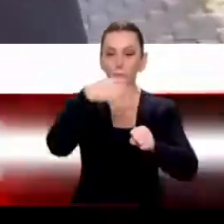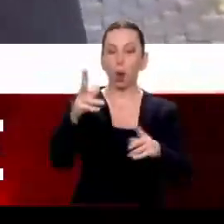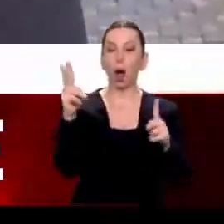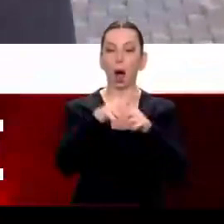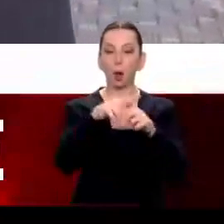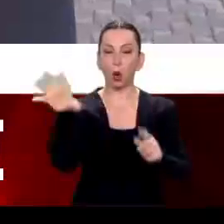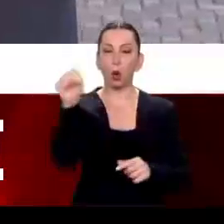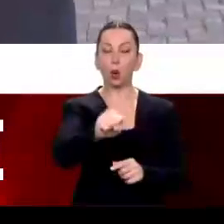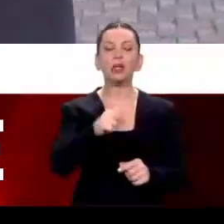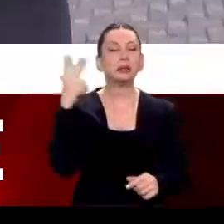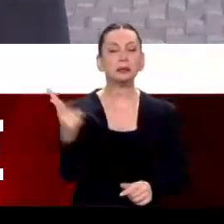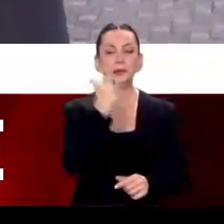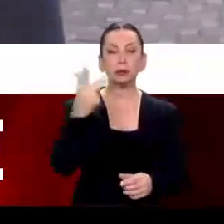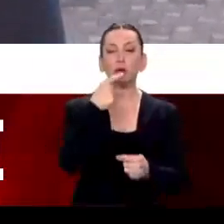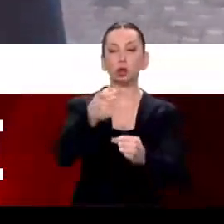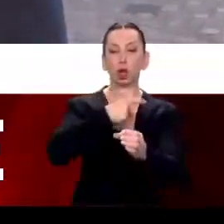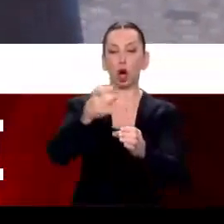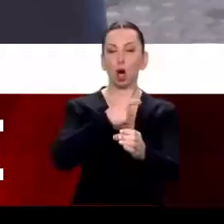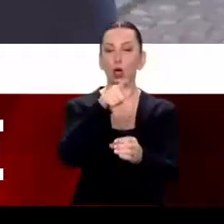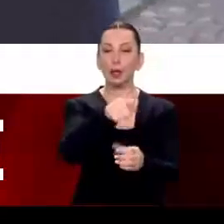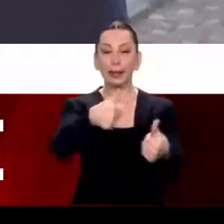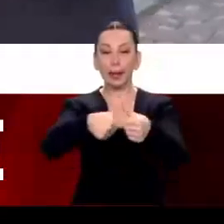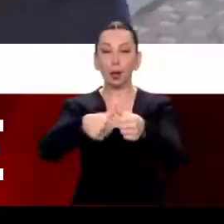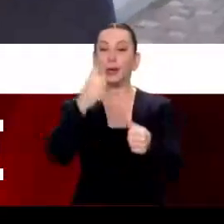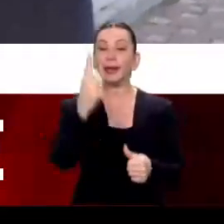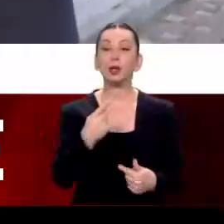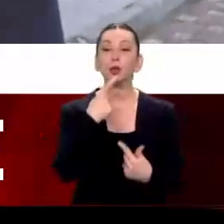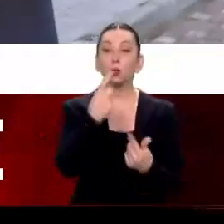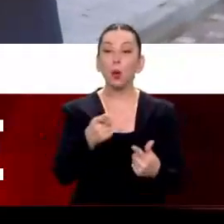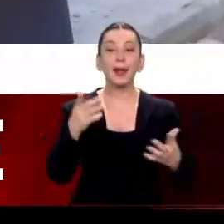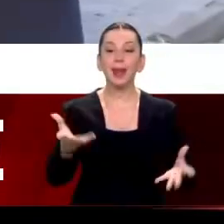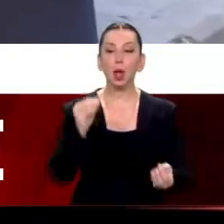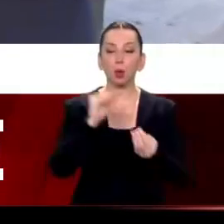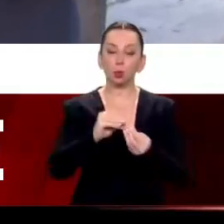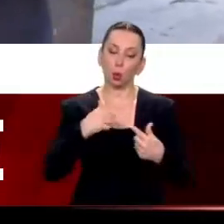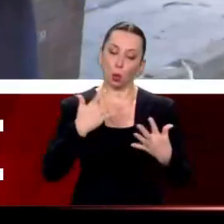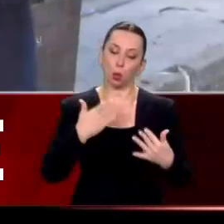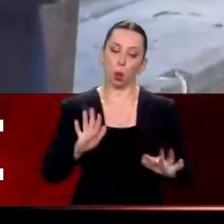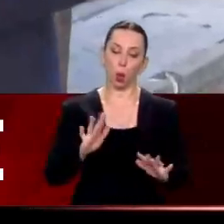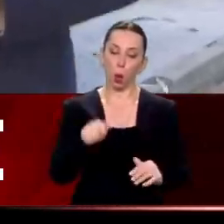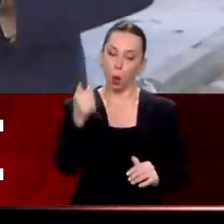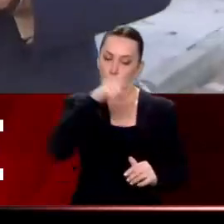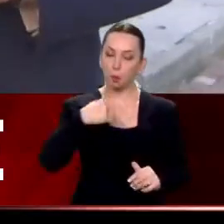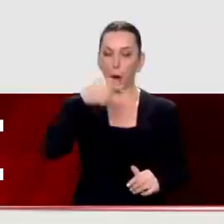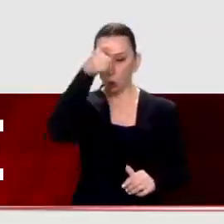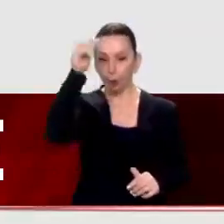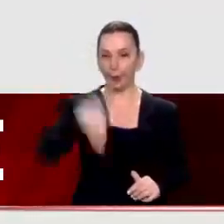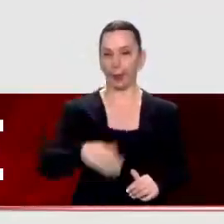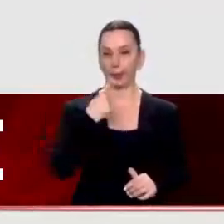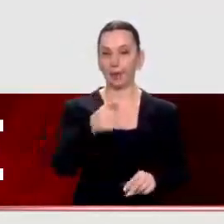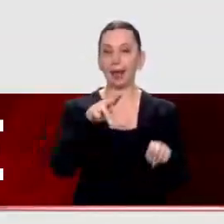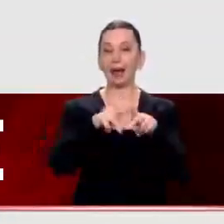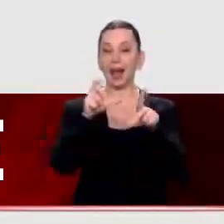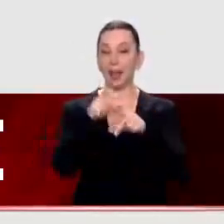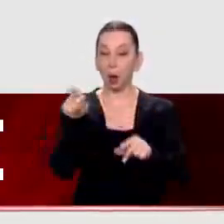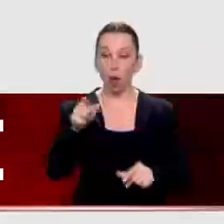getirdi ve hızlıca sorguya geçildi. Kıvanç Talu ile eşinin ilk söylediği de suçumuz yok o yüzden Türkiye'ye döndük oldu. Kanal D Haber